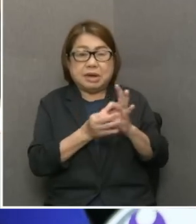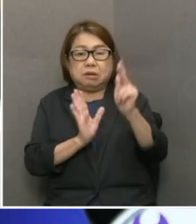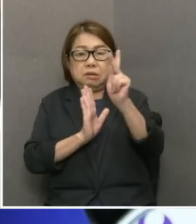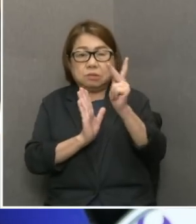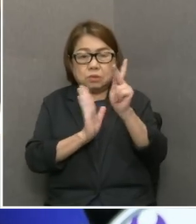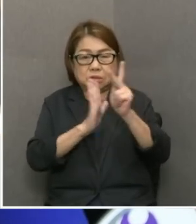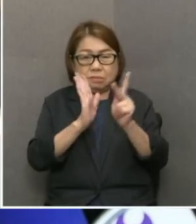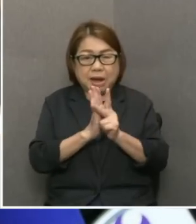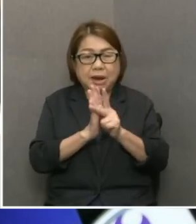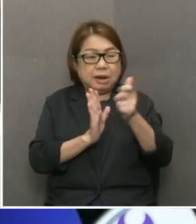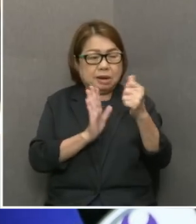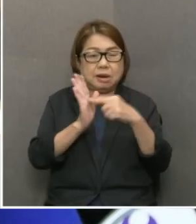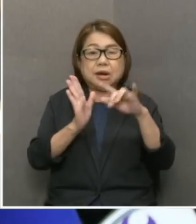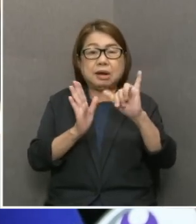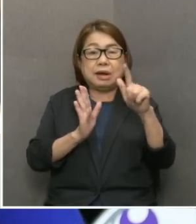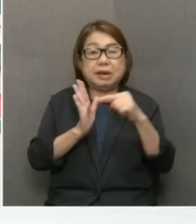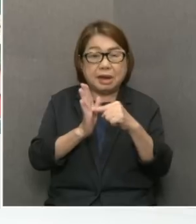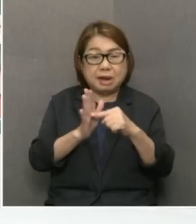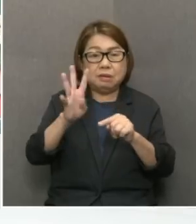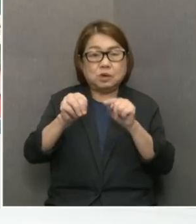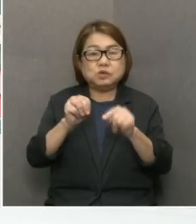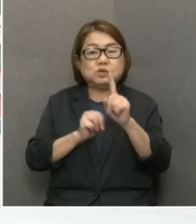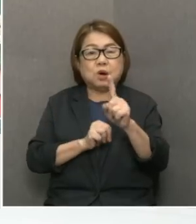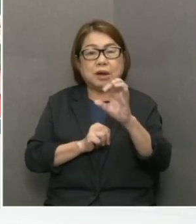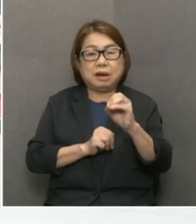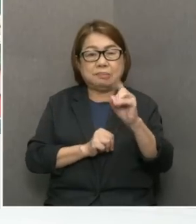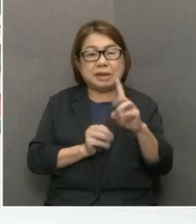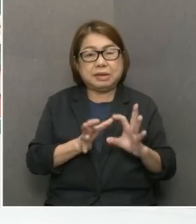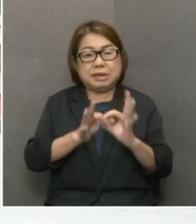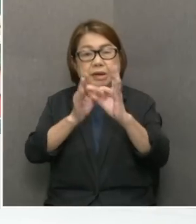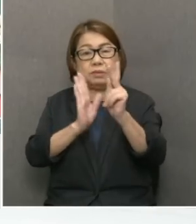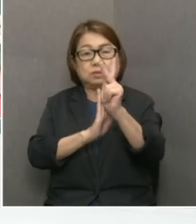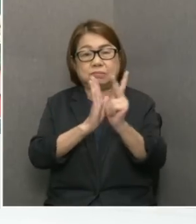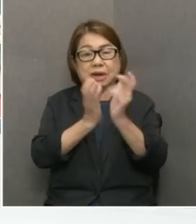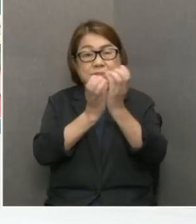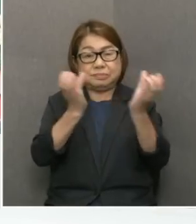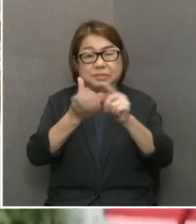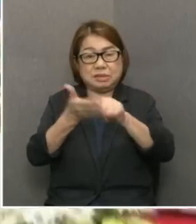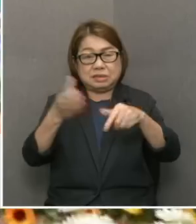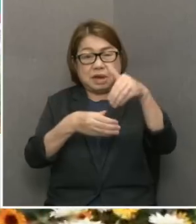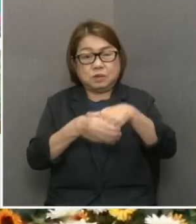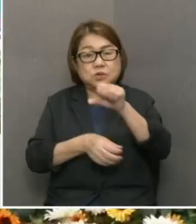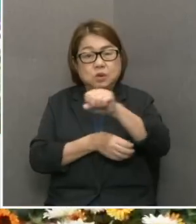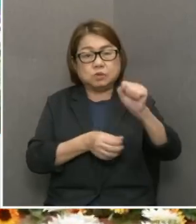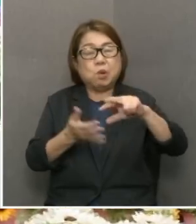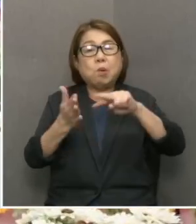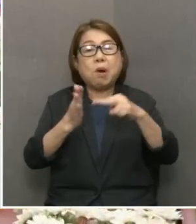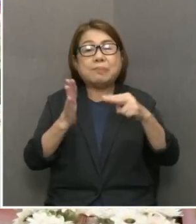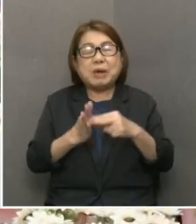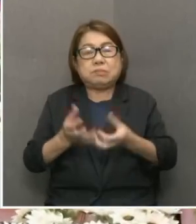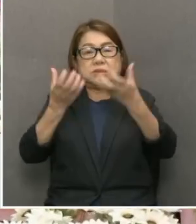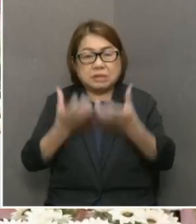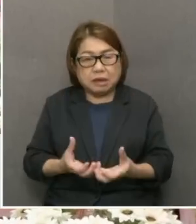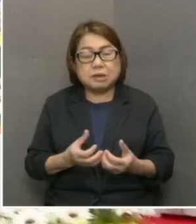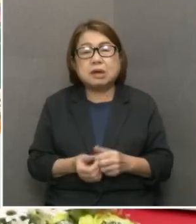151ของกฎหมายลูกว่าด้วยการเลือกตั้งส.สถือว่าเป็นเรื่องที่หนักกว่าเดิมค่ะเพราะว่าการดำเนินคดี